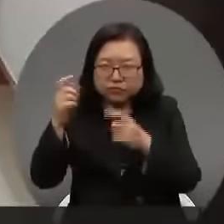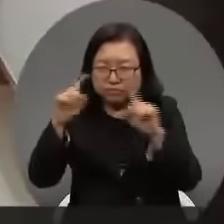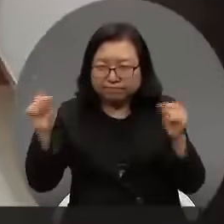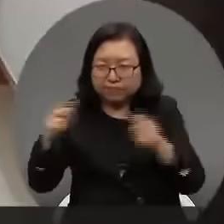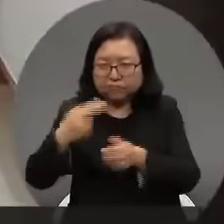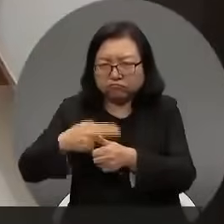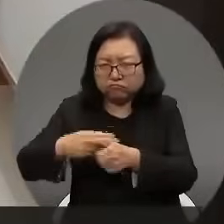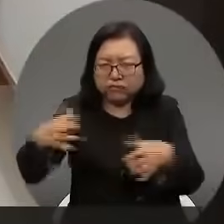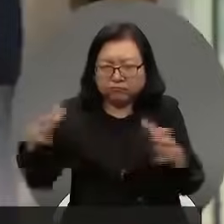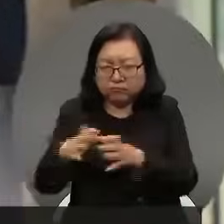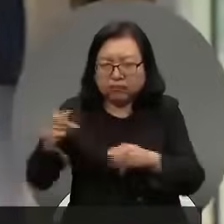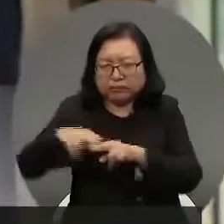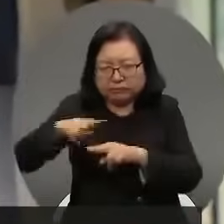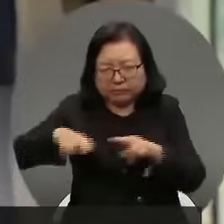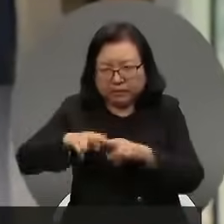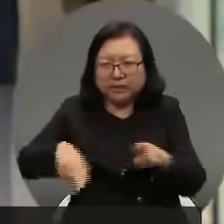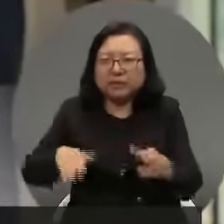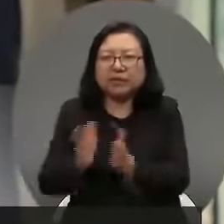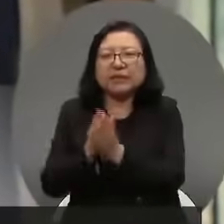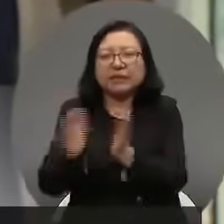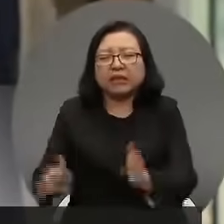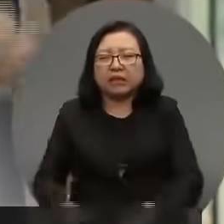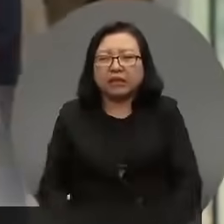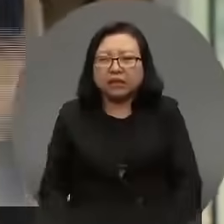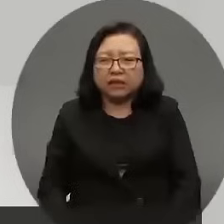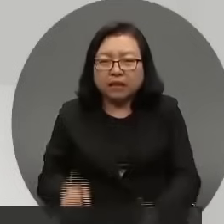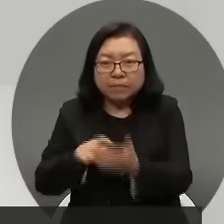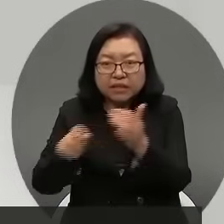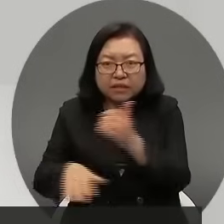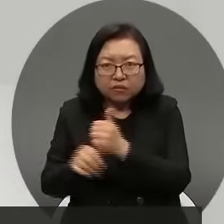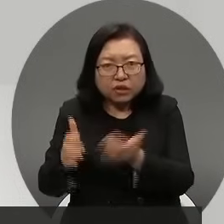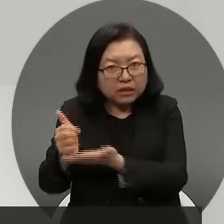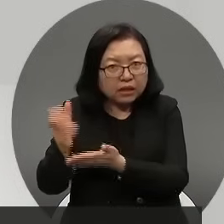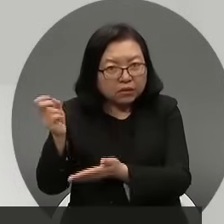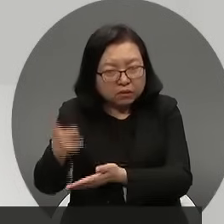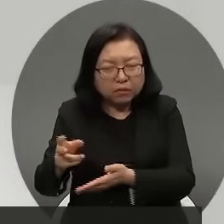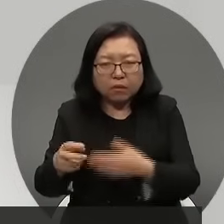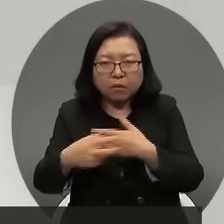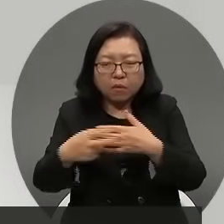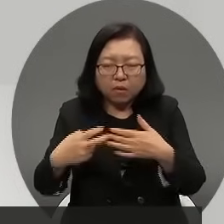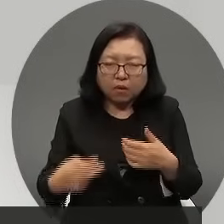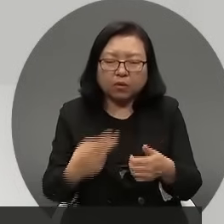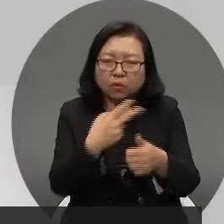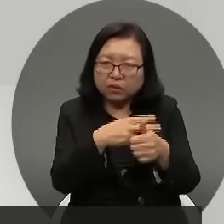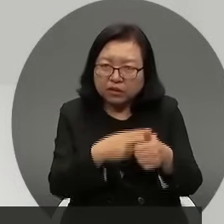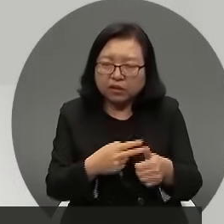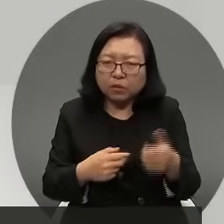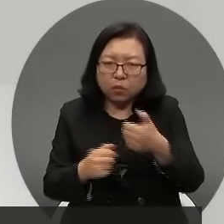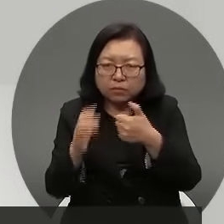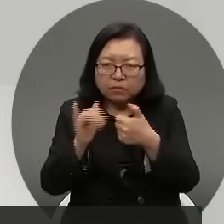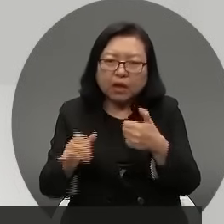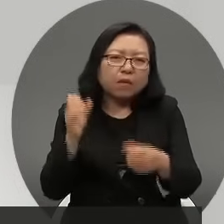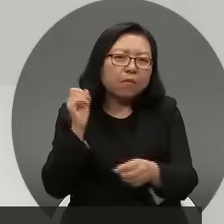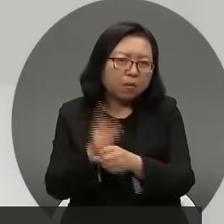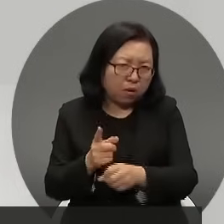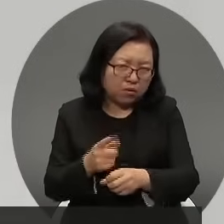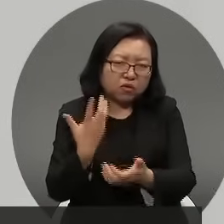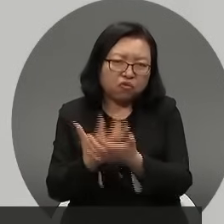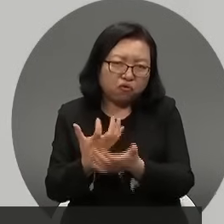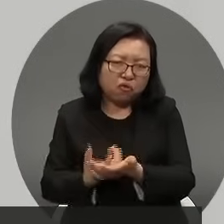집단 사직도 본격적으로 시작됐습니다. 비대위원장에 이어 병원과 의대 교수 50여 명이 벌써 사직에